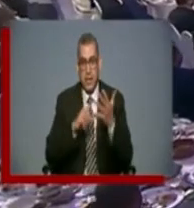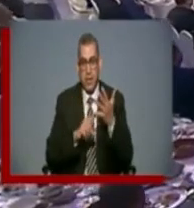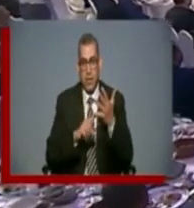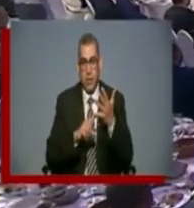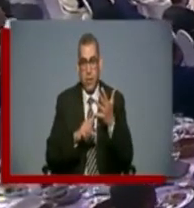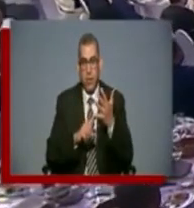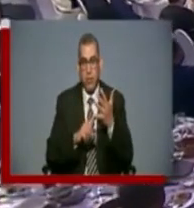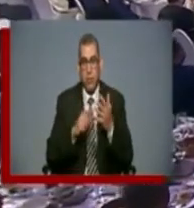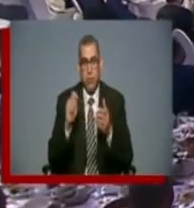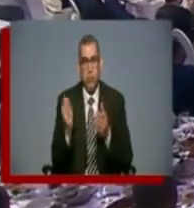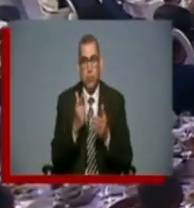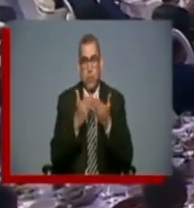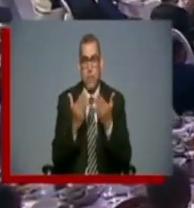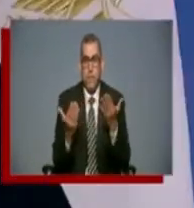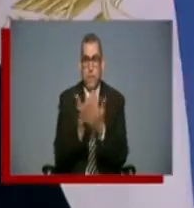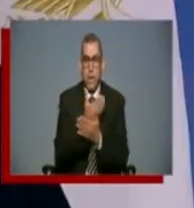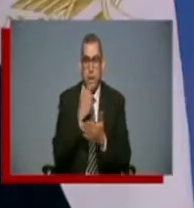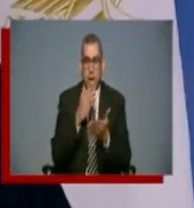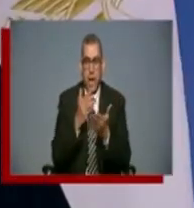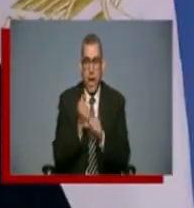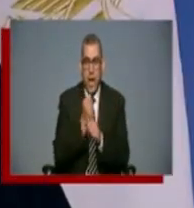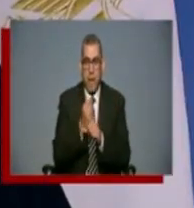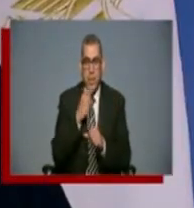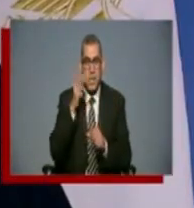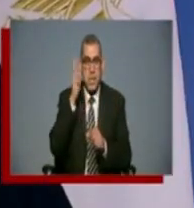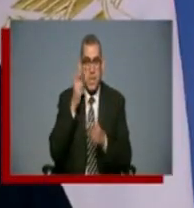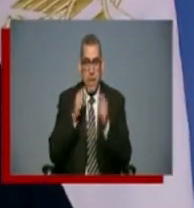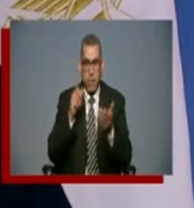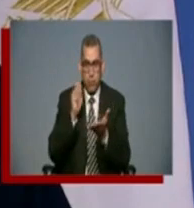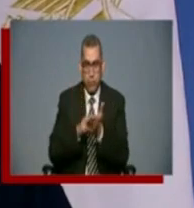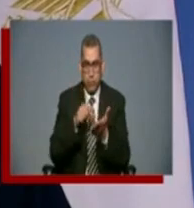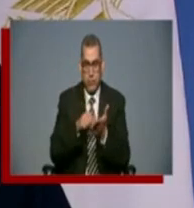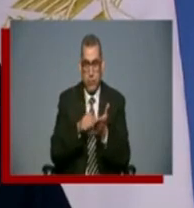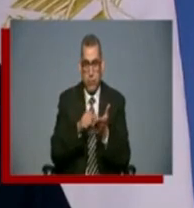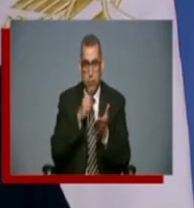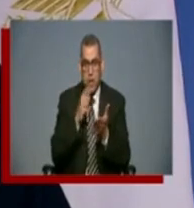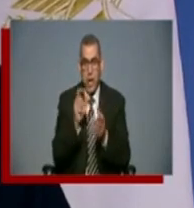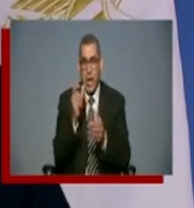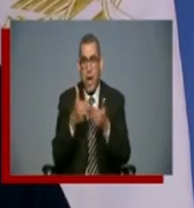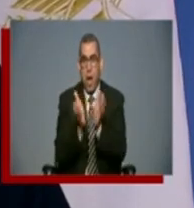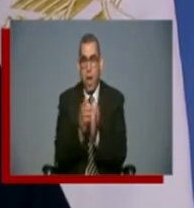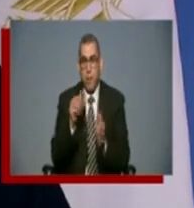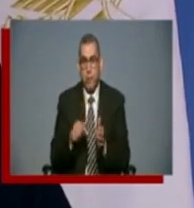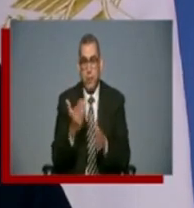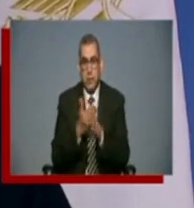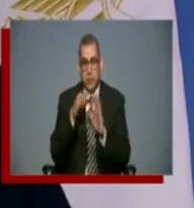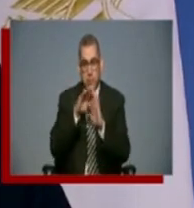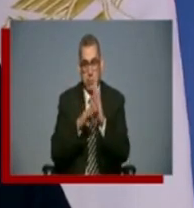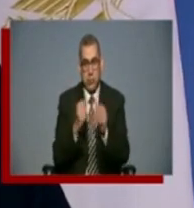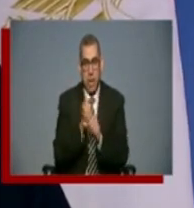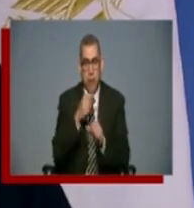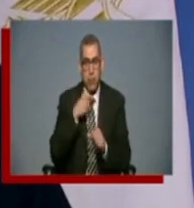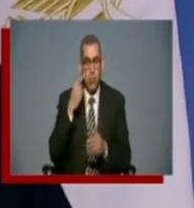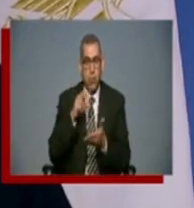الاجتماعية. مجموعة من القرارات هيكون المستفيد منها مجموعة كبيرة من الفئات الاجتماعية تقدر